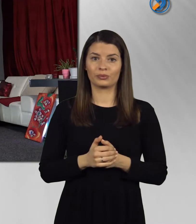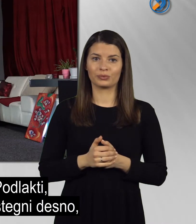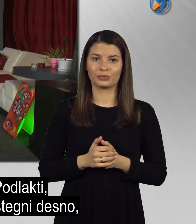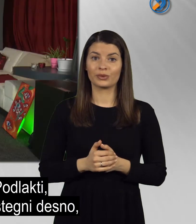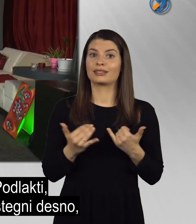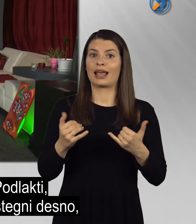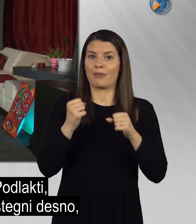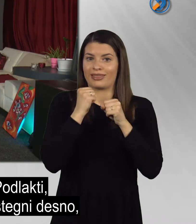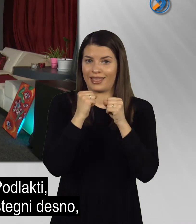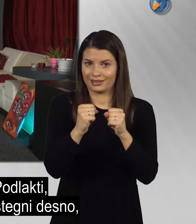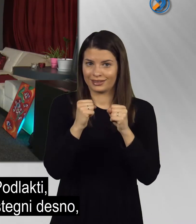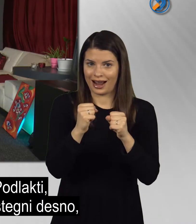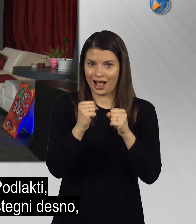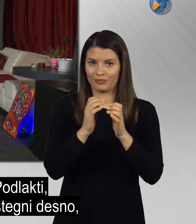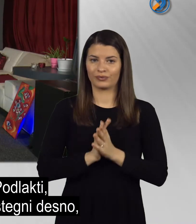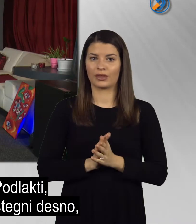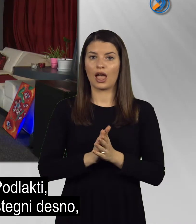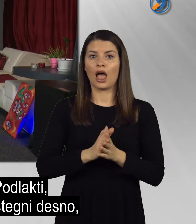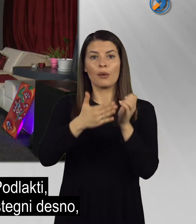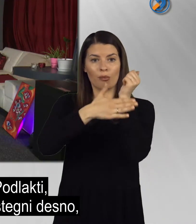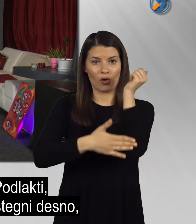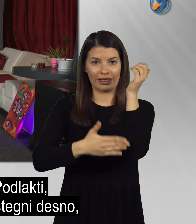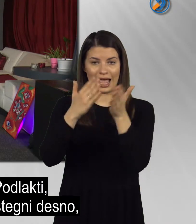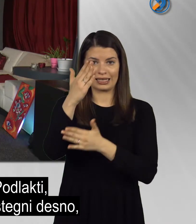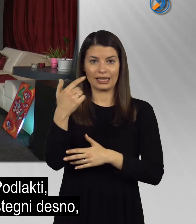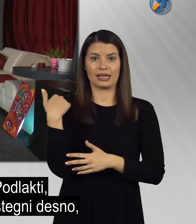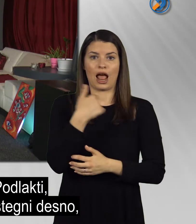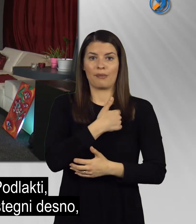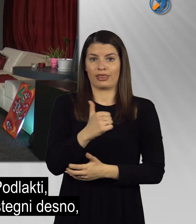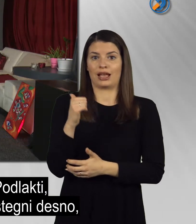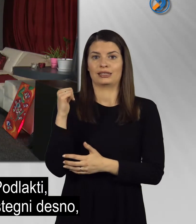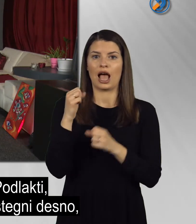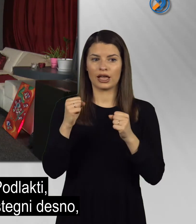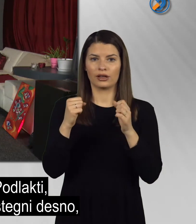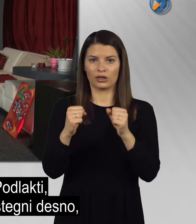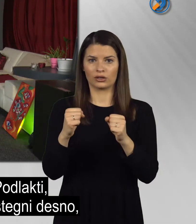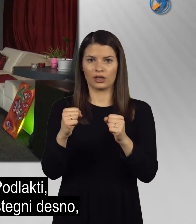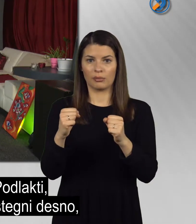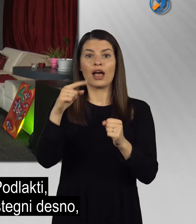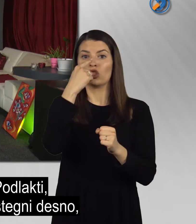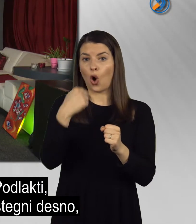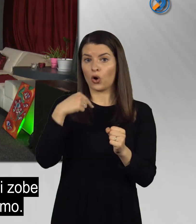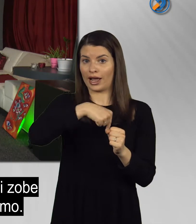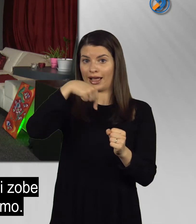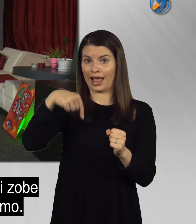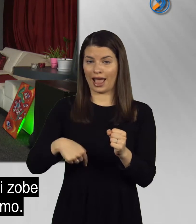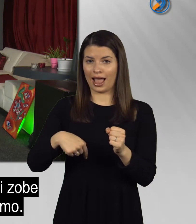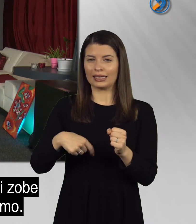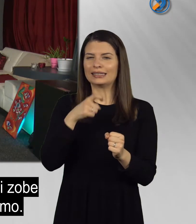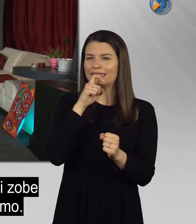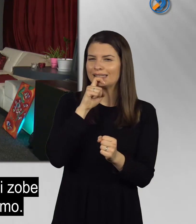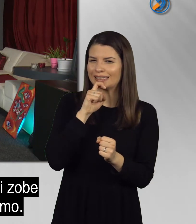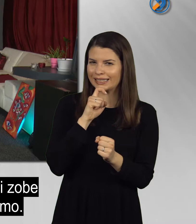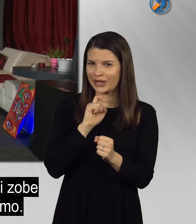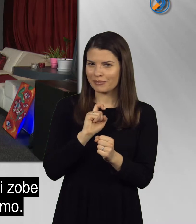nas. Deska, podlahti, rame nazaj, odrini se, stegen desno, stegen levo,